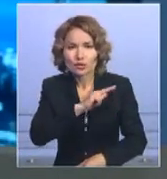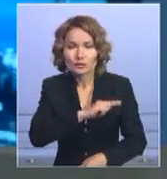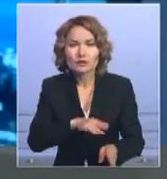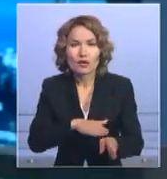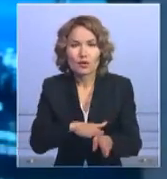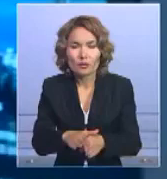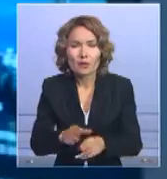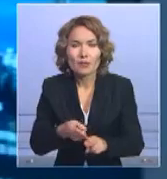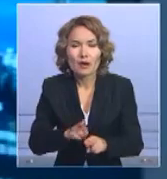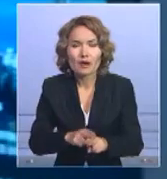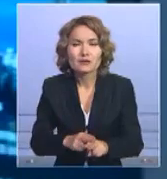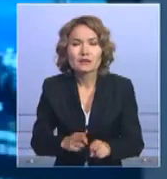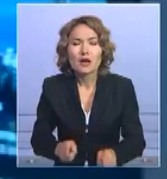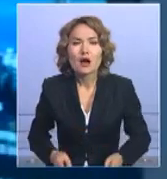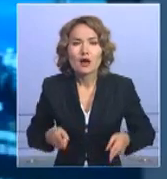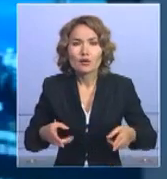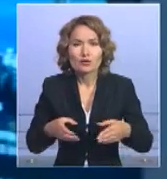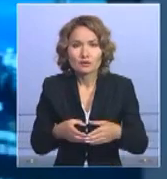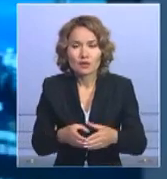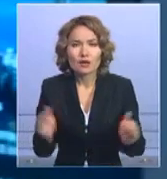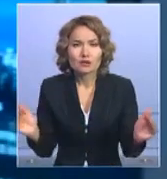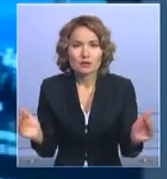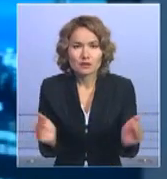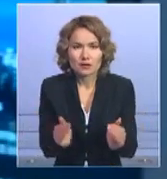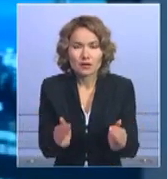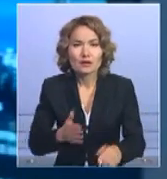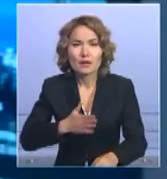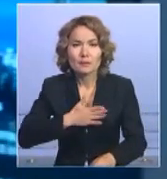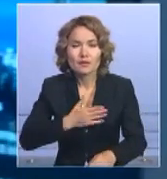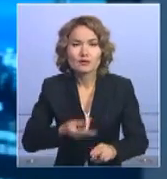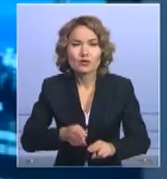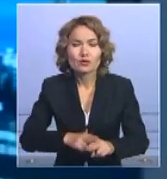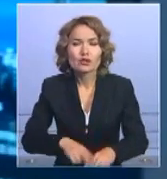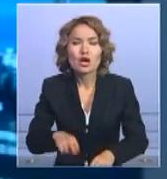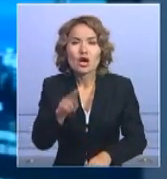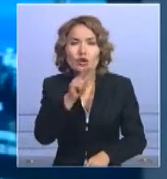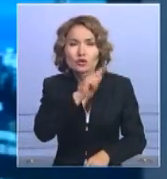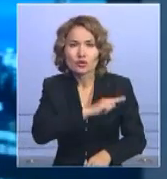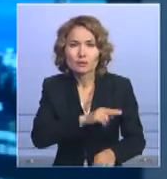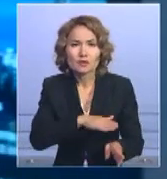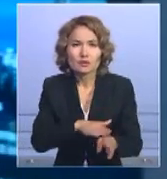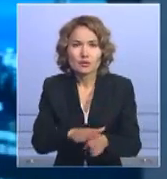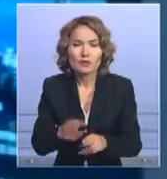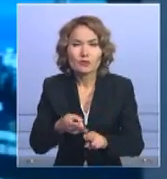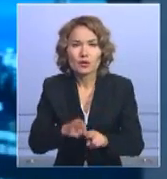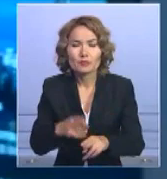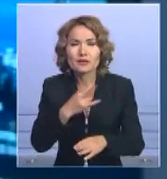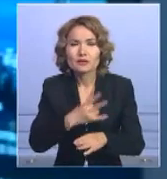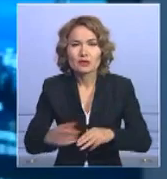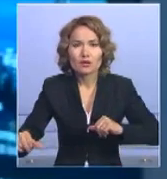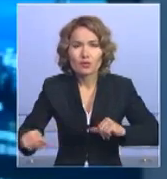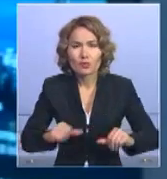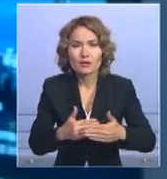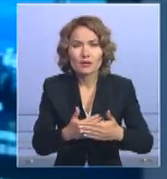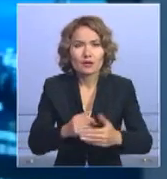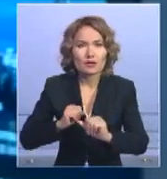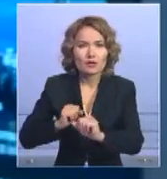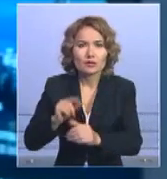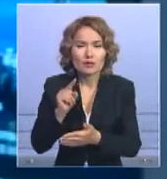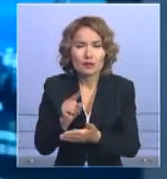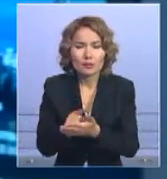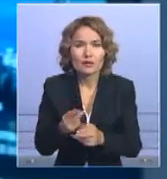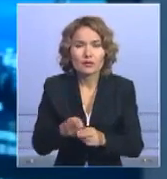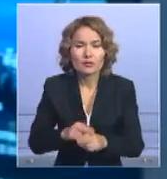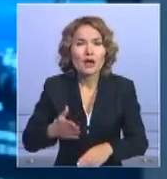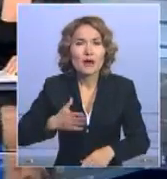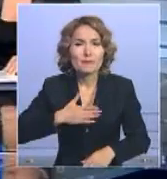arta vermek. Olar biz bir baylamğa kiye almay jatkanda türlü terörlük şabuldardı uyumdastıraladı. Apozitsiya lankestlerinin jolun kesu üşün